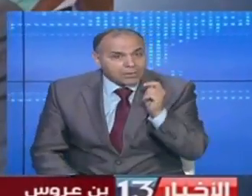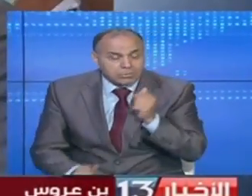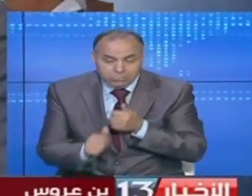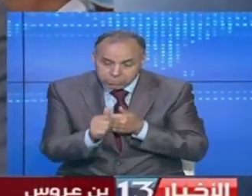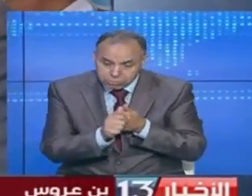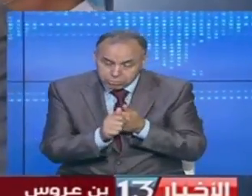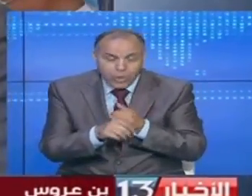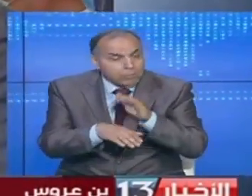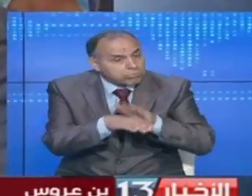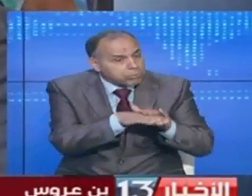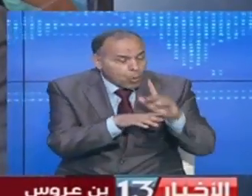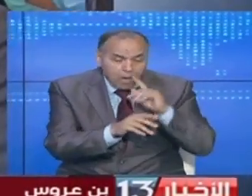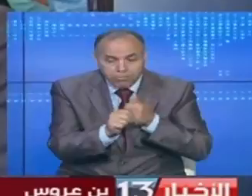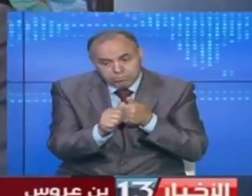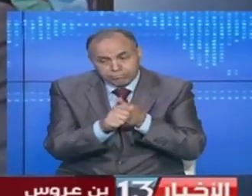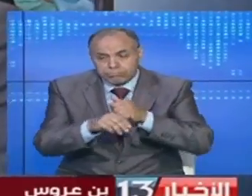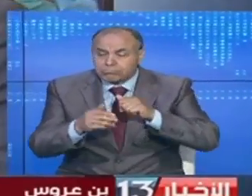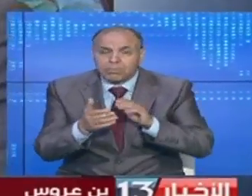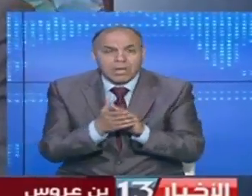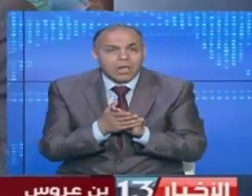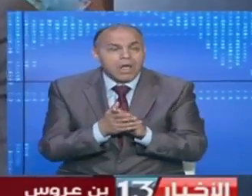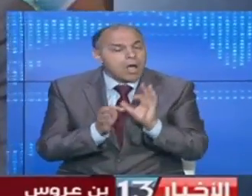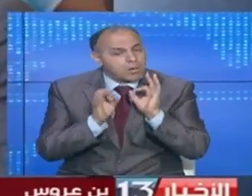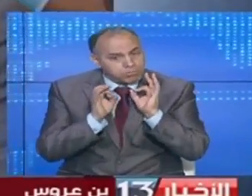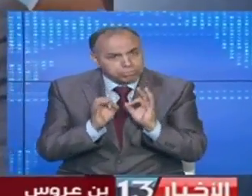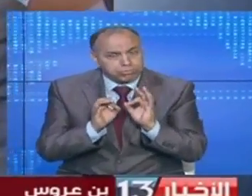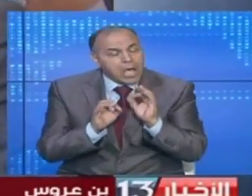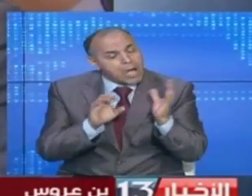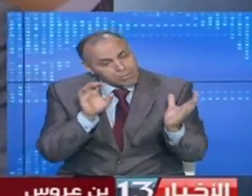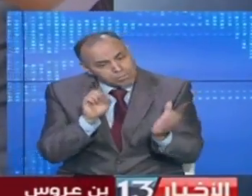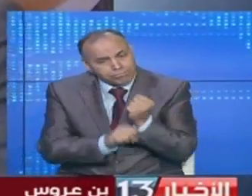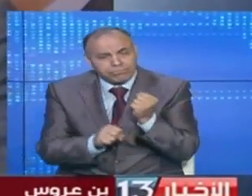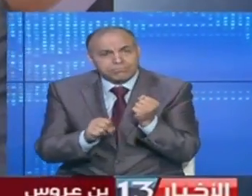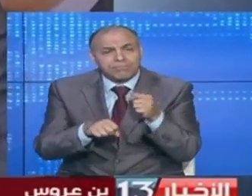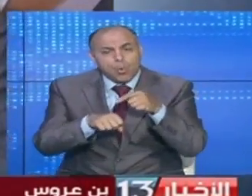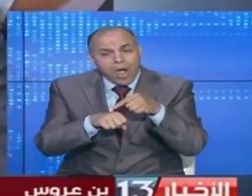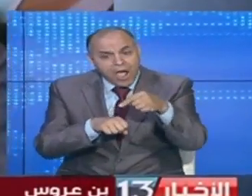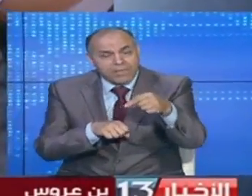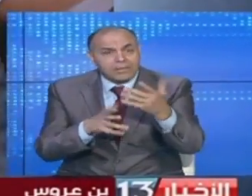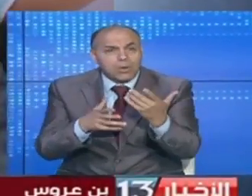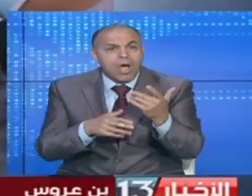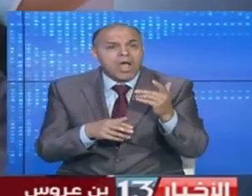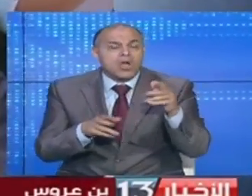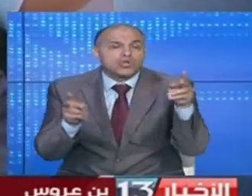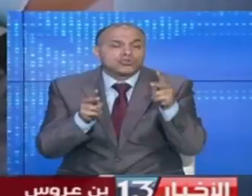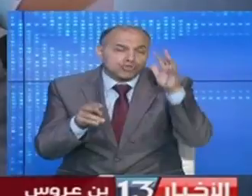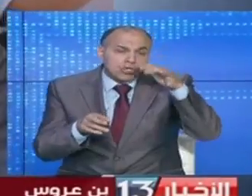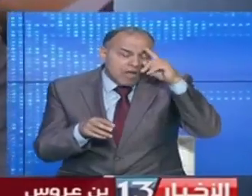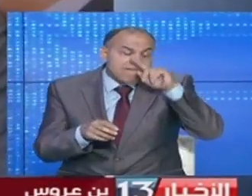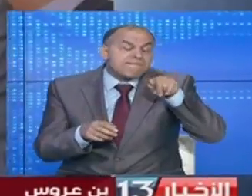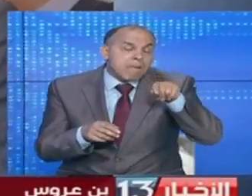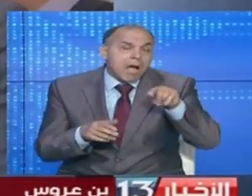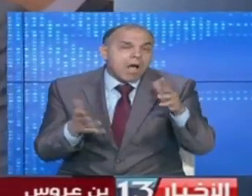نتبعوا كل التعليمات باش نجموا بلادنا ونقولوا رانا فعلا انتصرنا نهائيا في هذه الموجه، لانه في الخريف الجاي والشتاء الجاي باش تكون